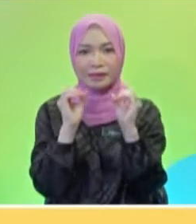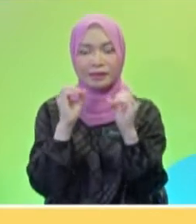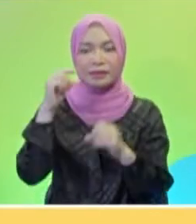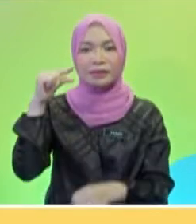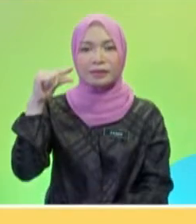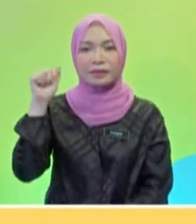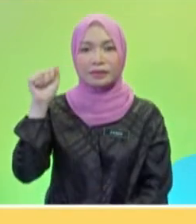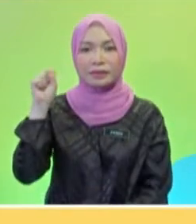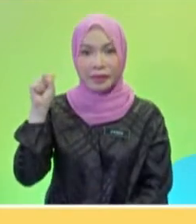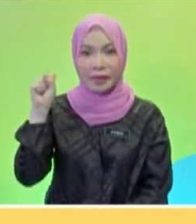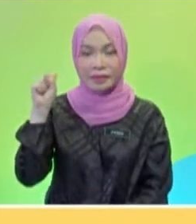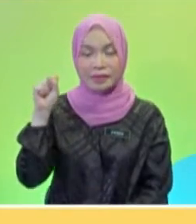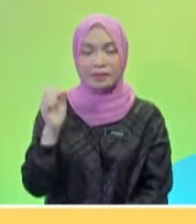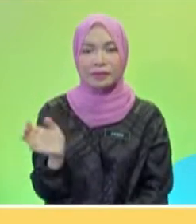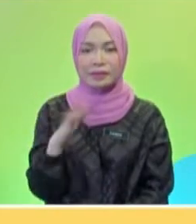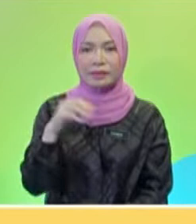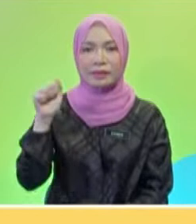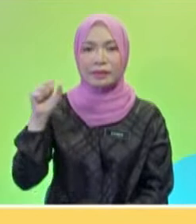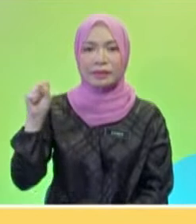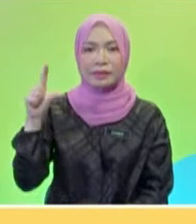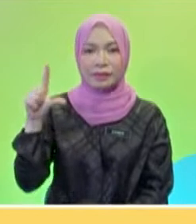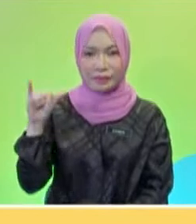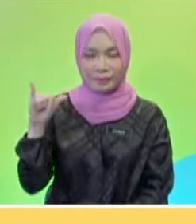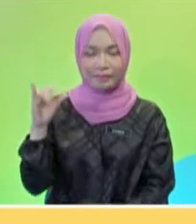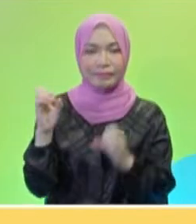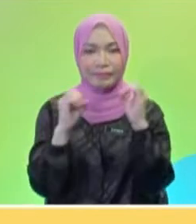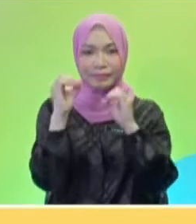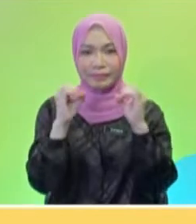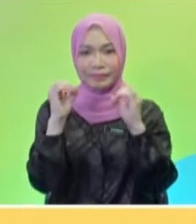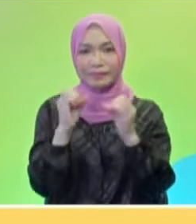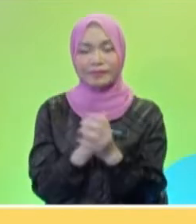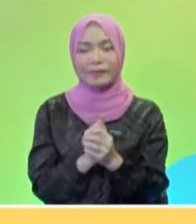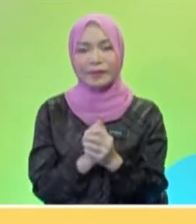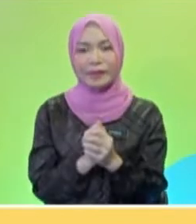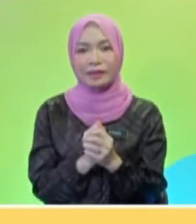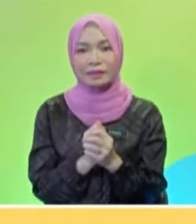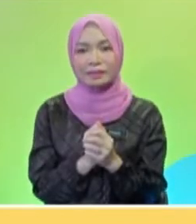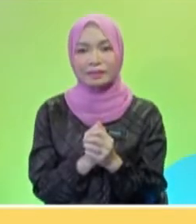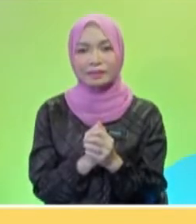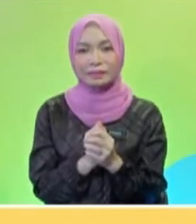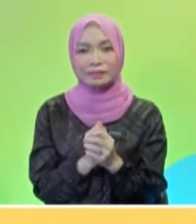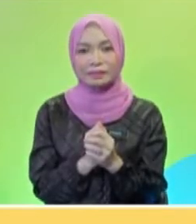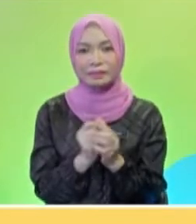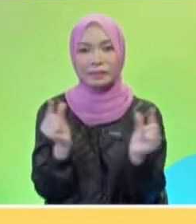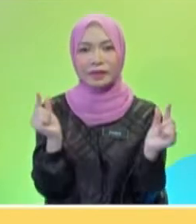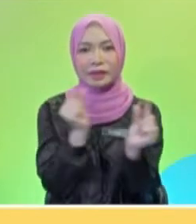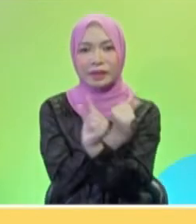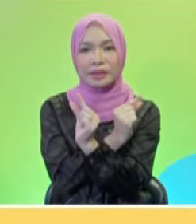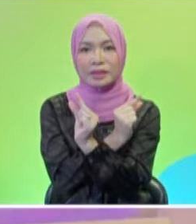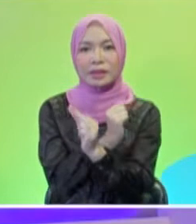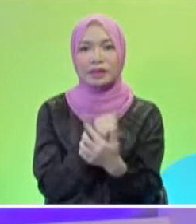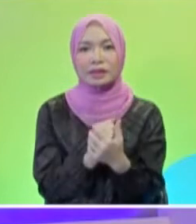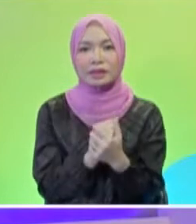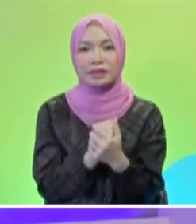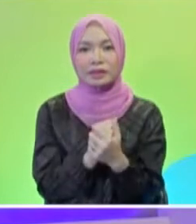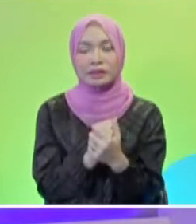eksport ke negara kita dan kita beliin pot Devi negara Amerika Serikat untuk kegunaan penduduk ataupun manusia yang di dekat